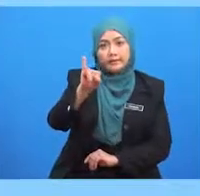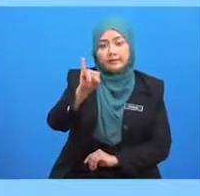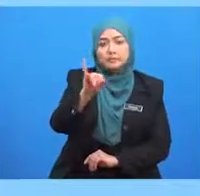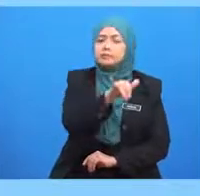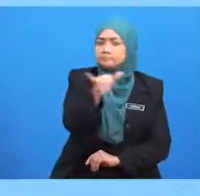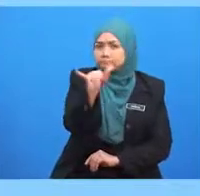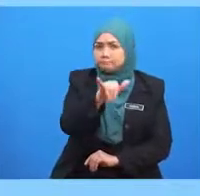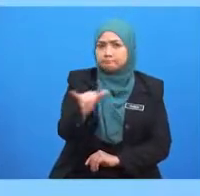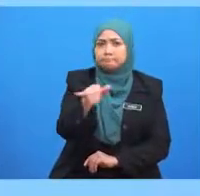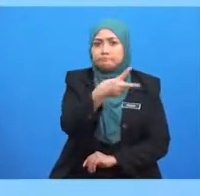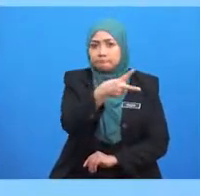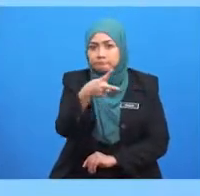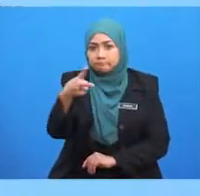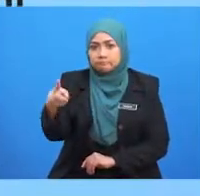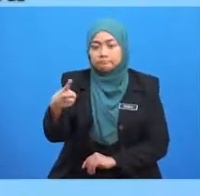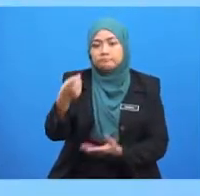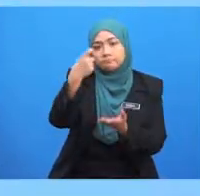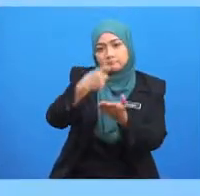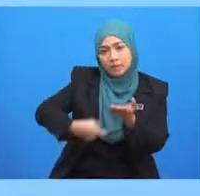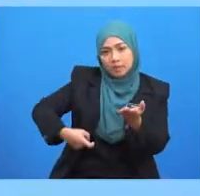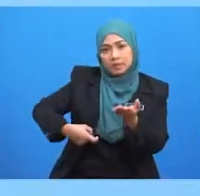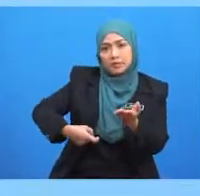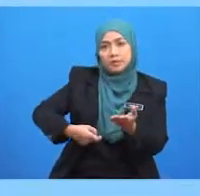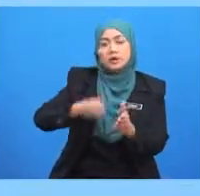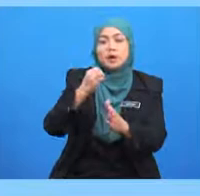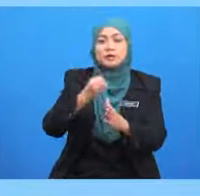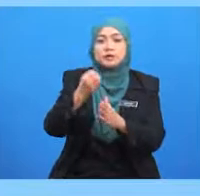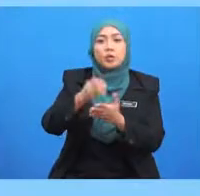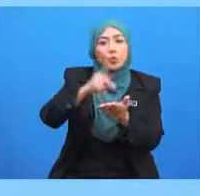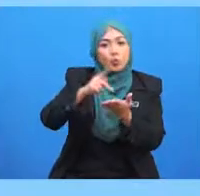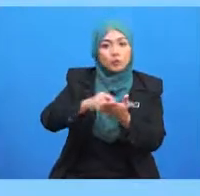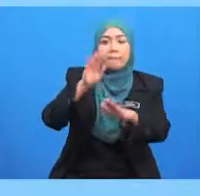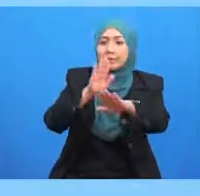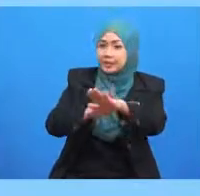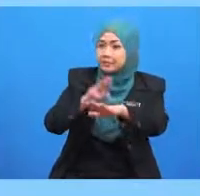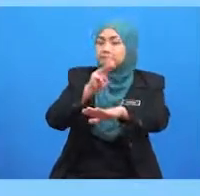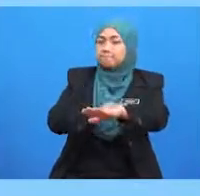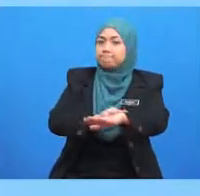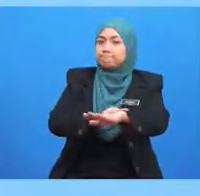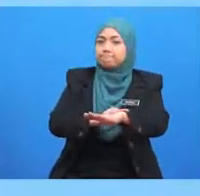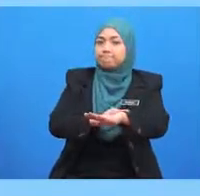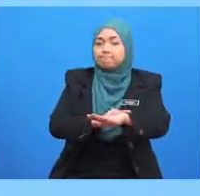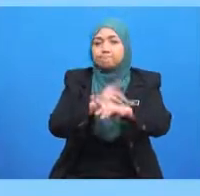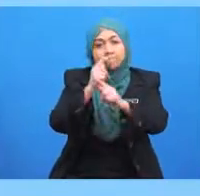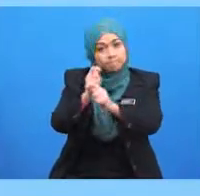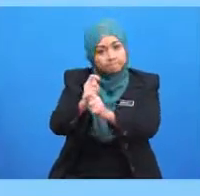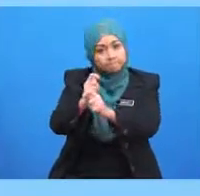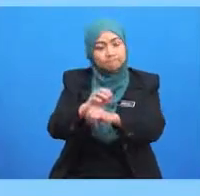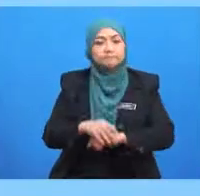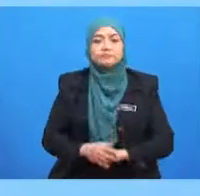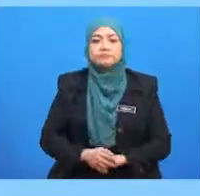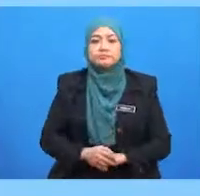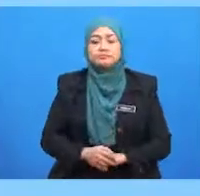sama dengan harga ataupun Titi Fajar masih tertutup di